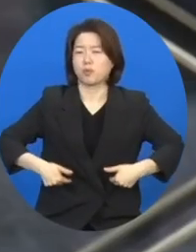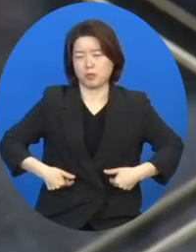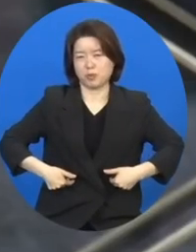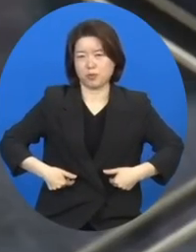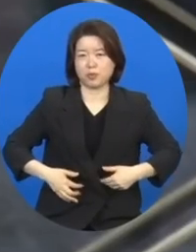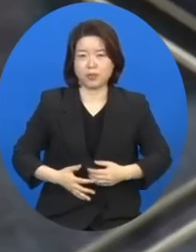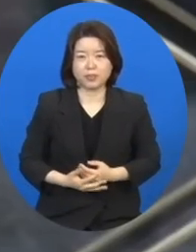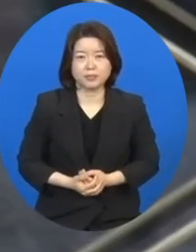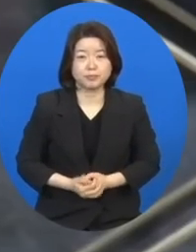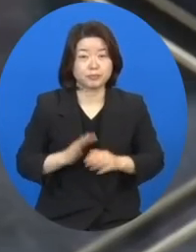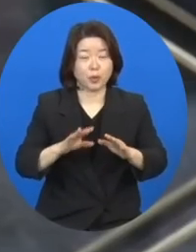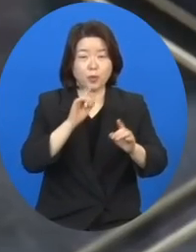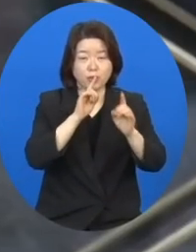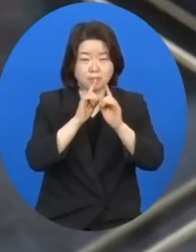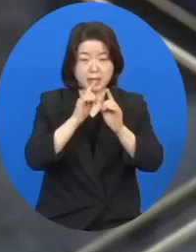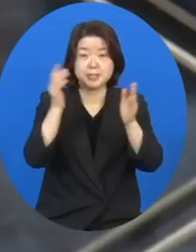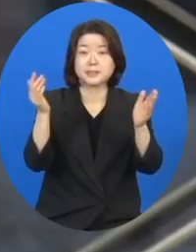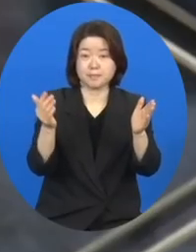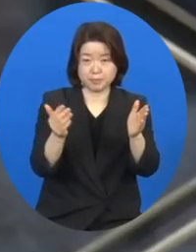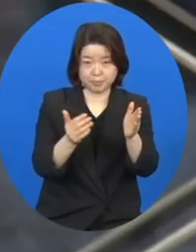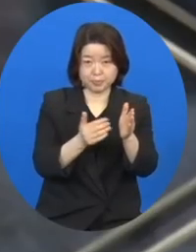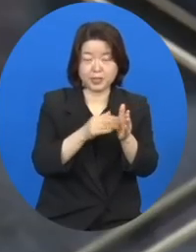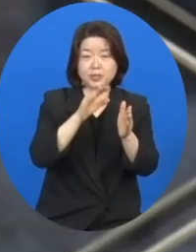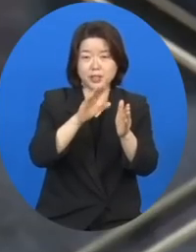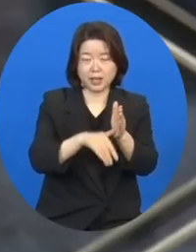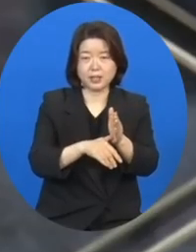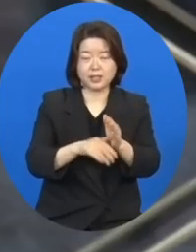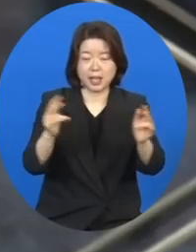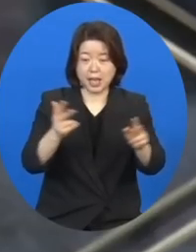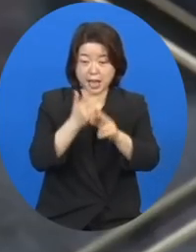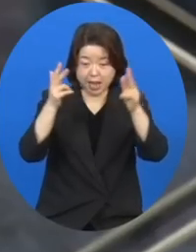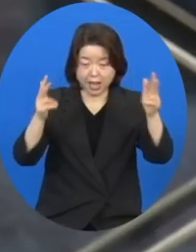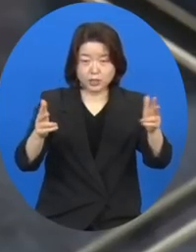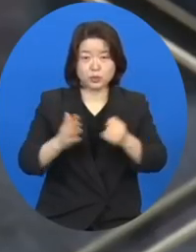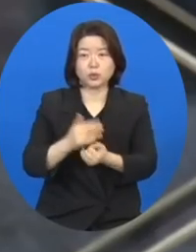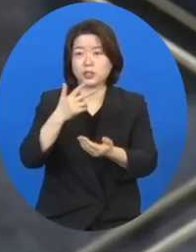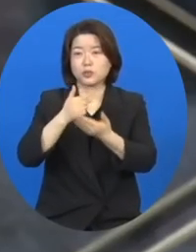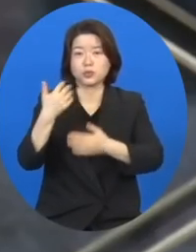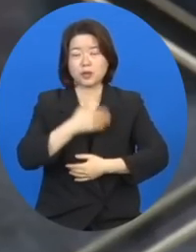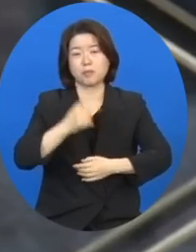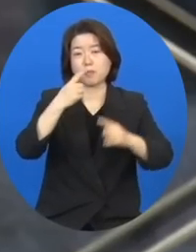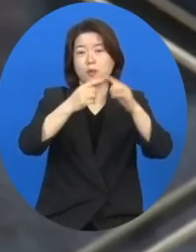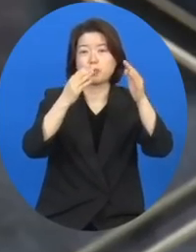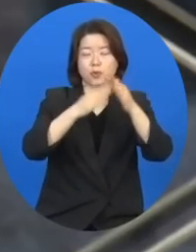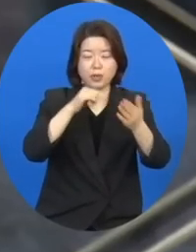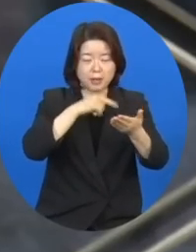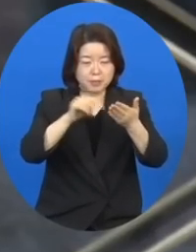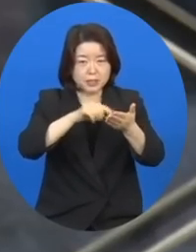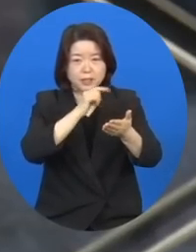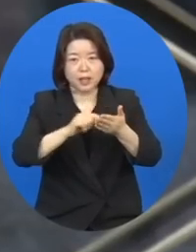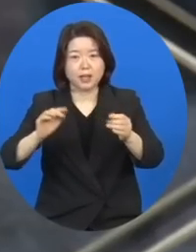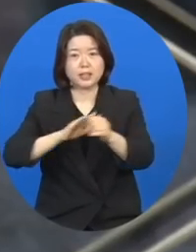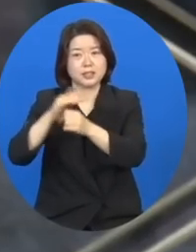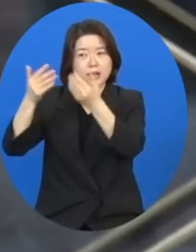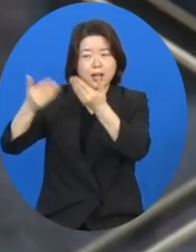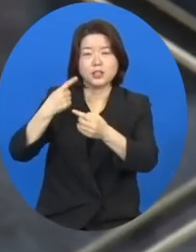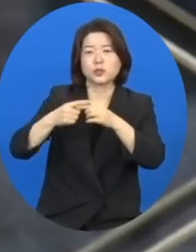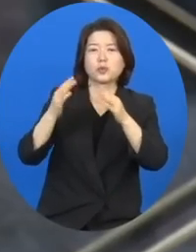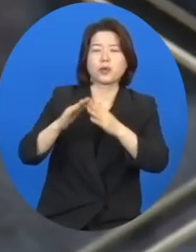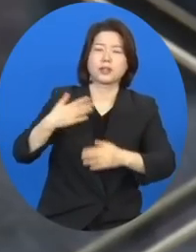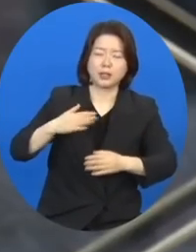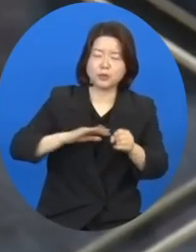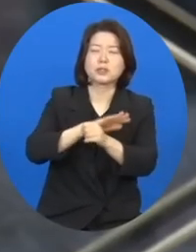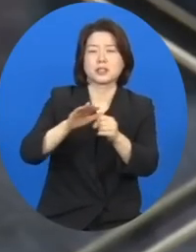마무리하면서 우리가 함께 이번 한 주간 주의 몸된 교회, 핏값으로 사신 교회를 사랑합니다. 사도 바울이 교회를 위해 기도할